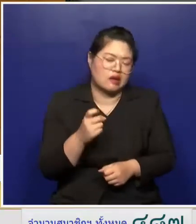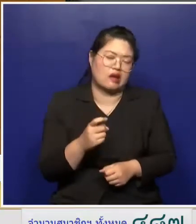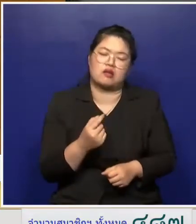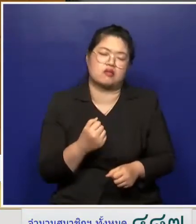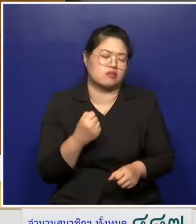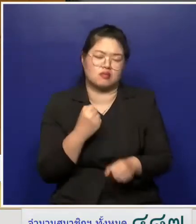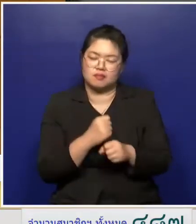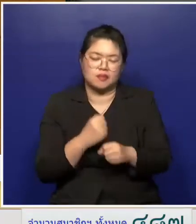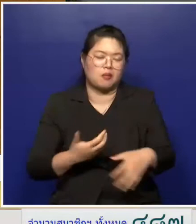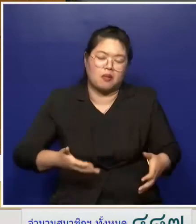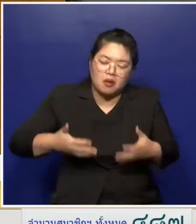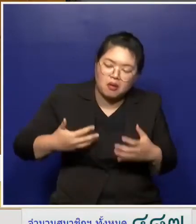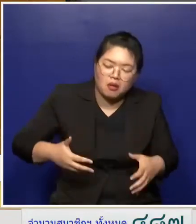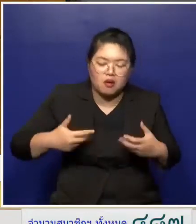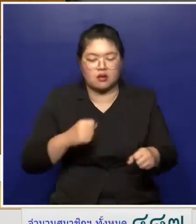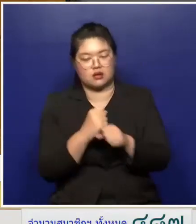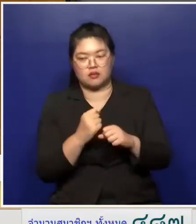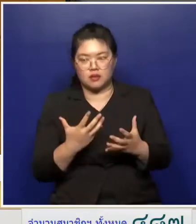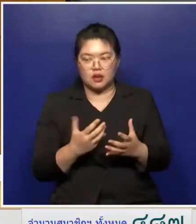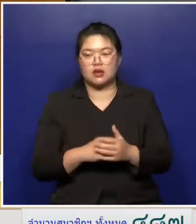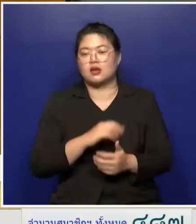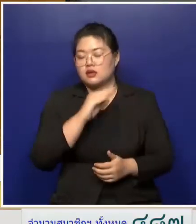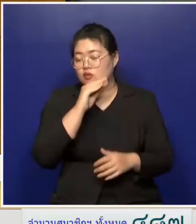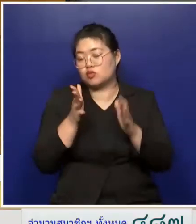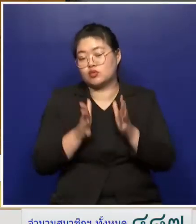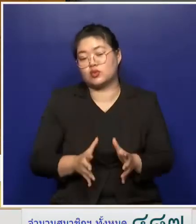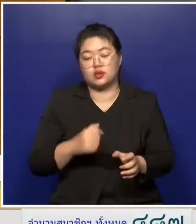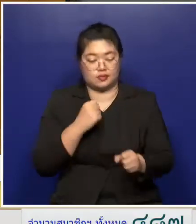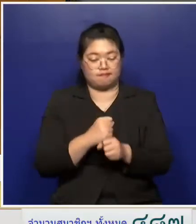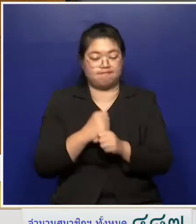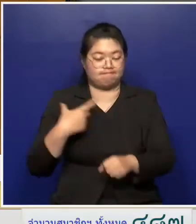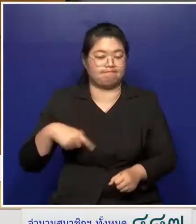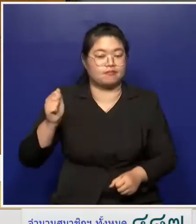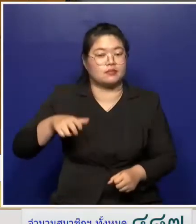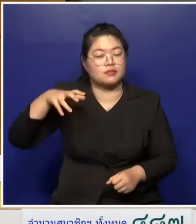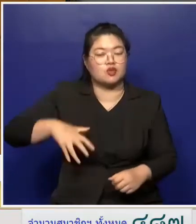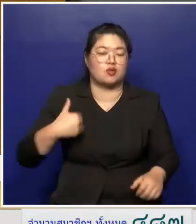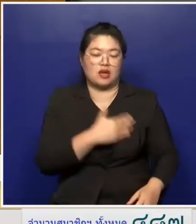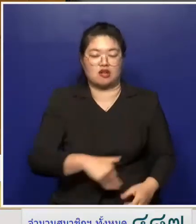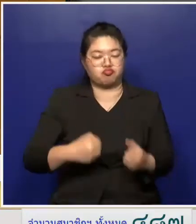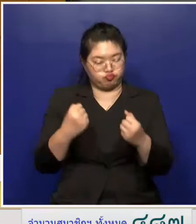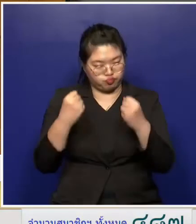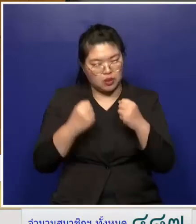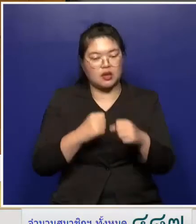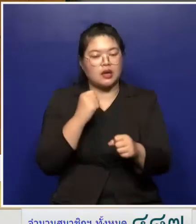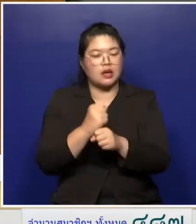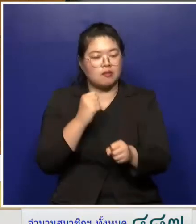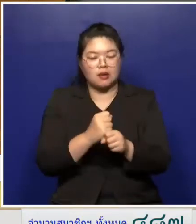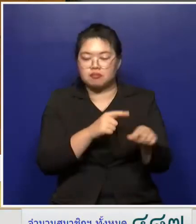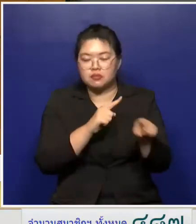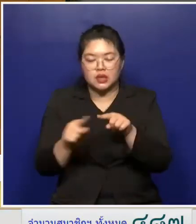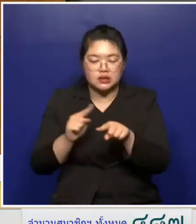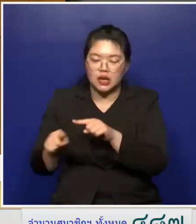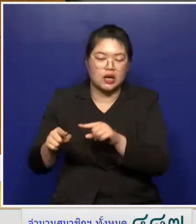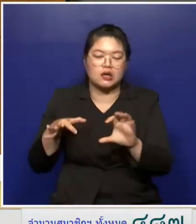บ ถ้าคนในสำหบงานสารปกครองนะครับสุขภาพกายสขใจไม่พร้อมก็คงจะไม่สามารส่งผลงานที่ดีให้กับ